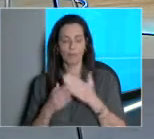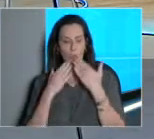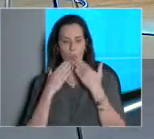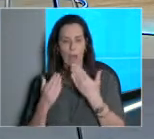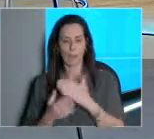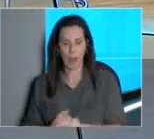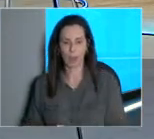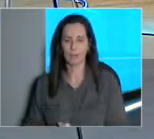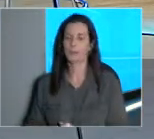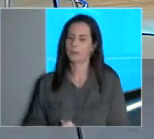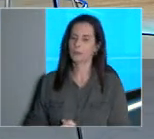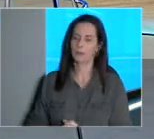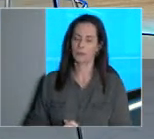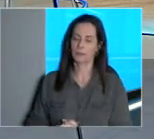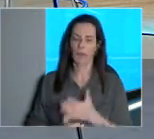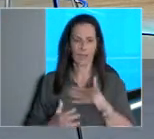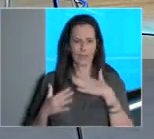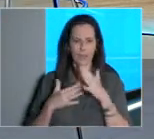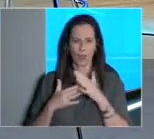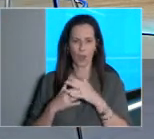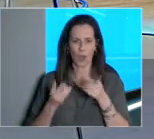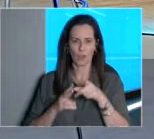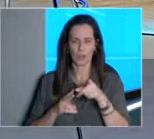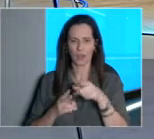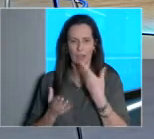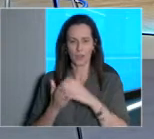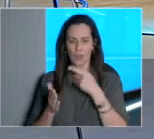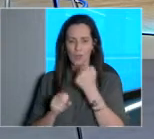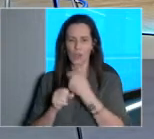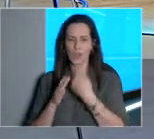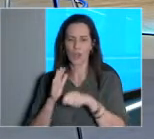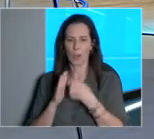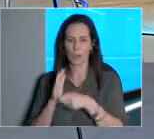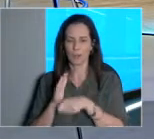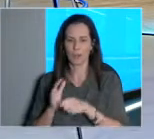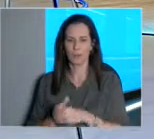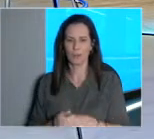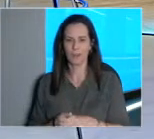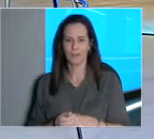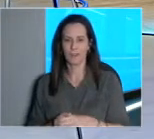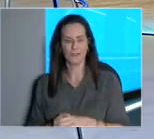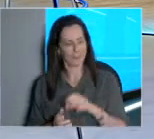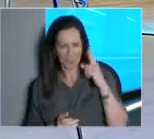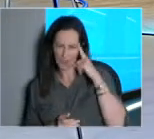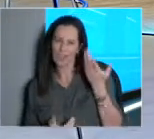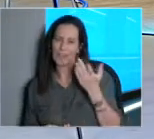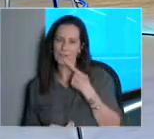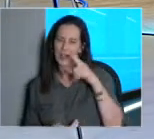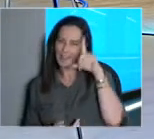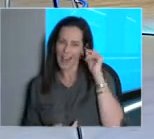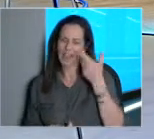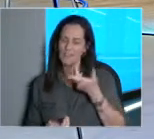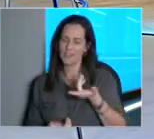תודה רבה לך. תודה, יובל. אני אבדוק את האופציה שלך, את ההצעה שלך על קניות, לא יודעת, החנויות. לא, כן, את יודעת, אמרתי, חומר